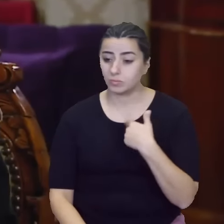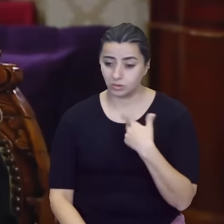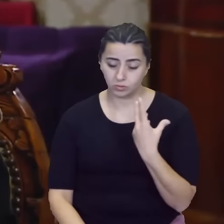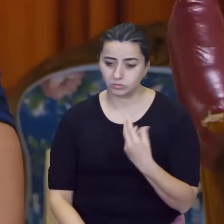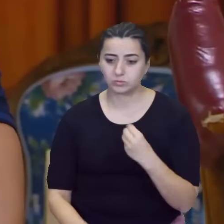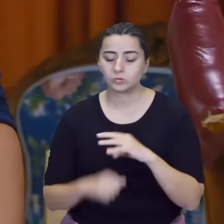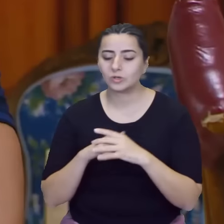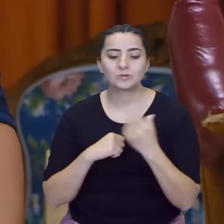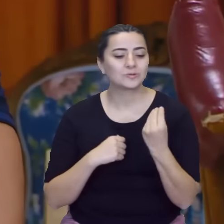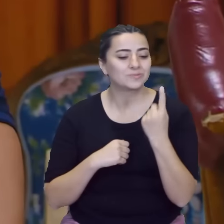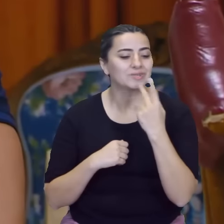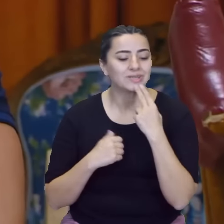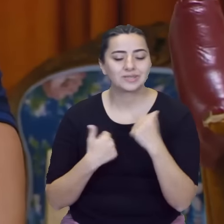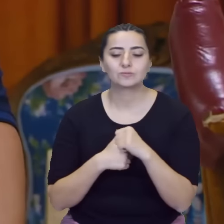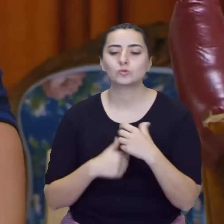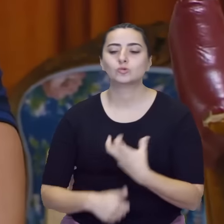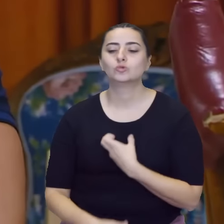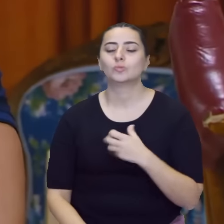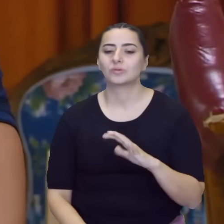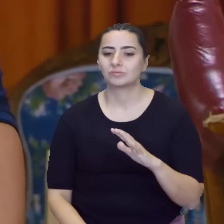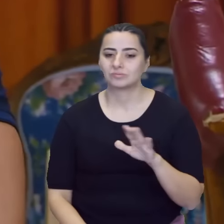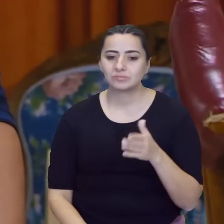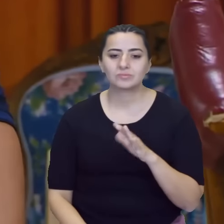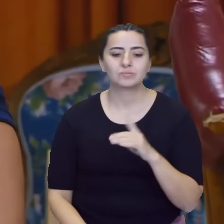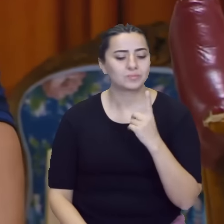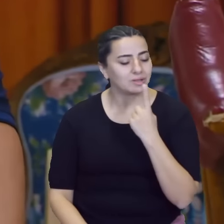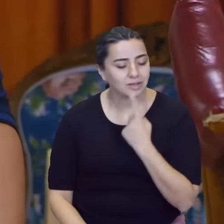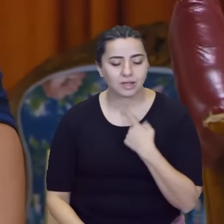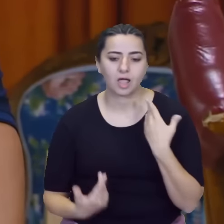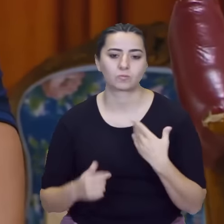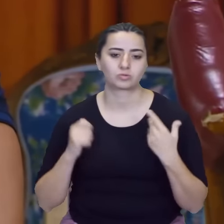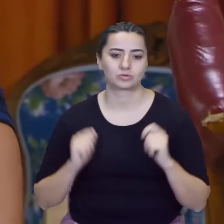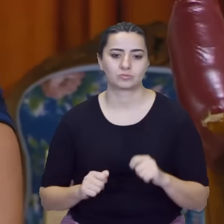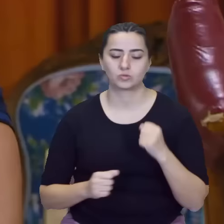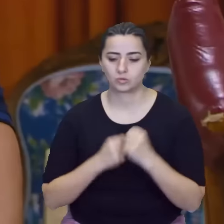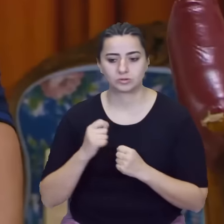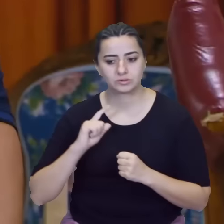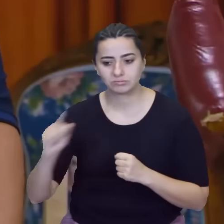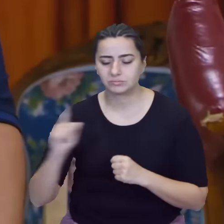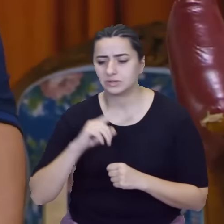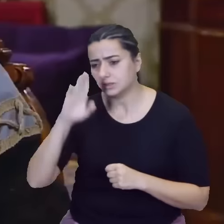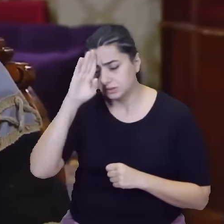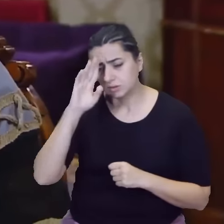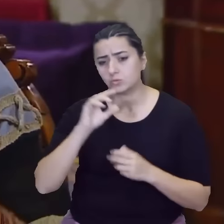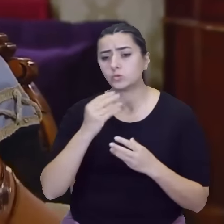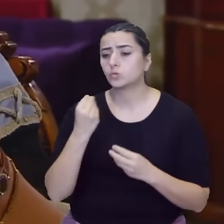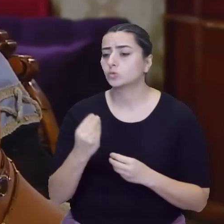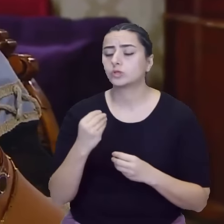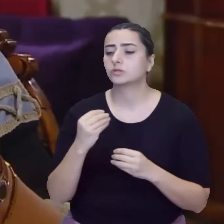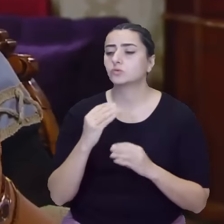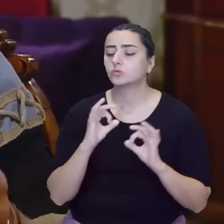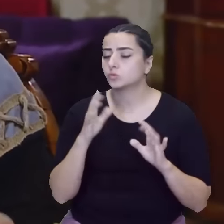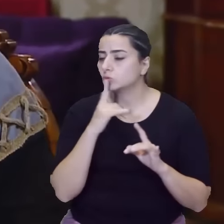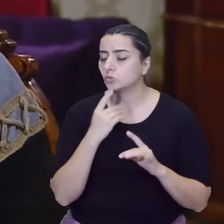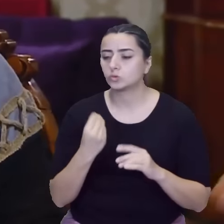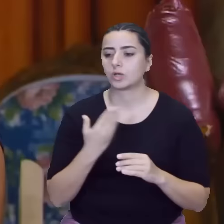olsaydım dünya güzeli karıcığımı üzmezdim. İkiletmezdim. Bir dediğini iki etmezdim. Koşar gider İstanbul'un en güzel, en çıtır,